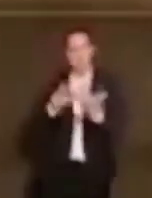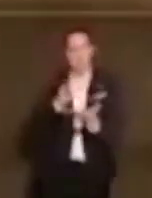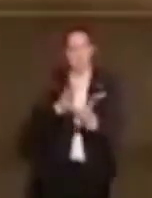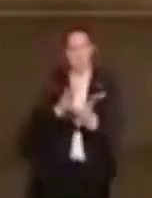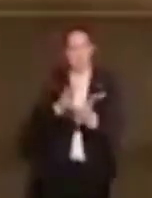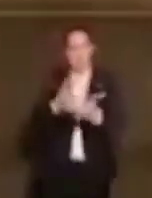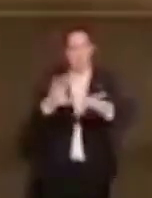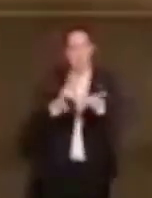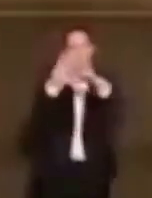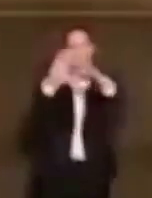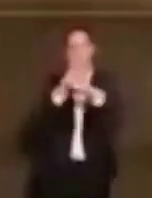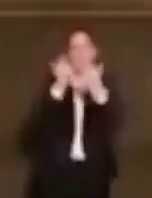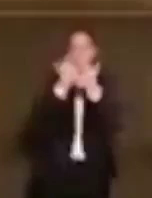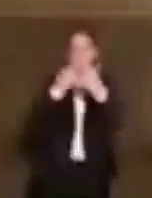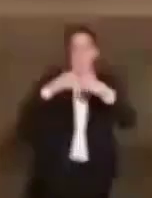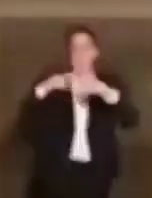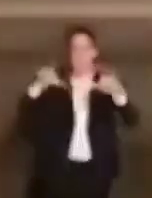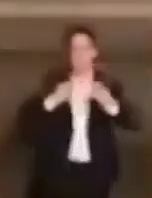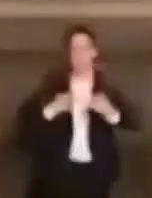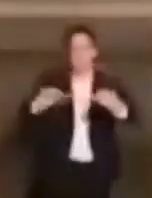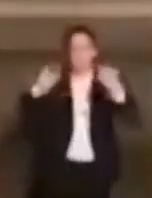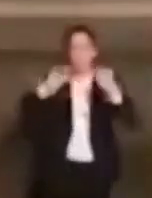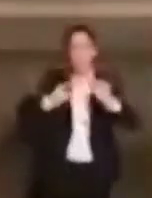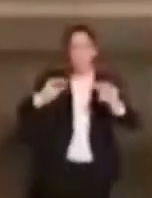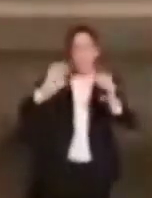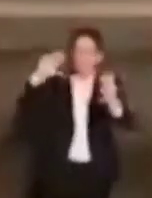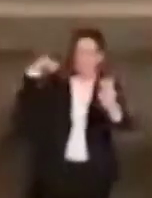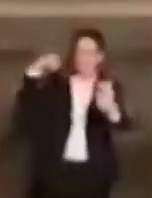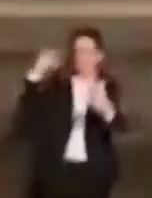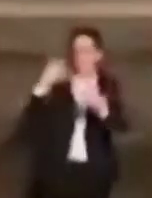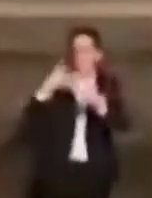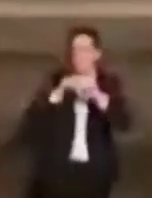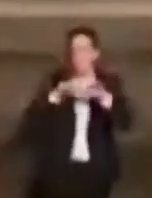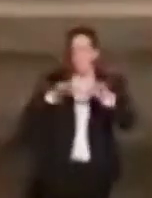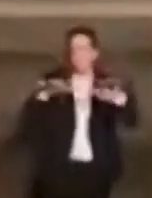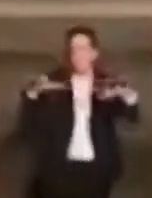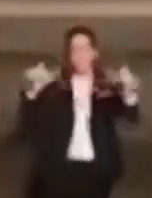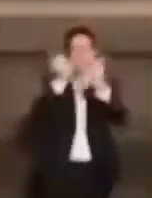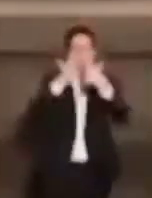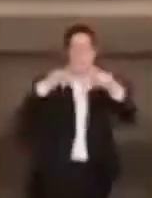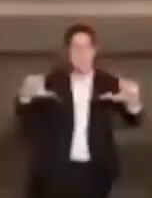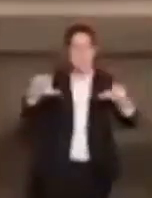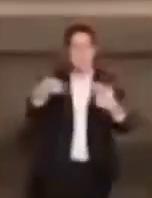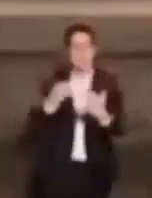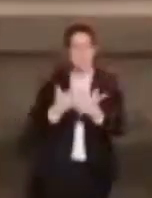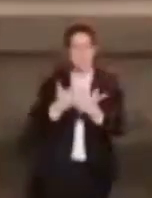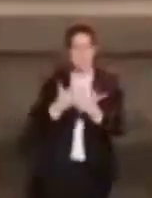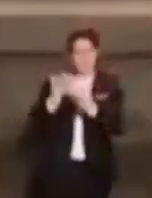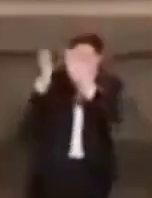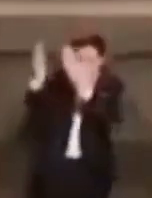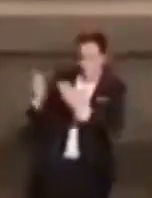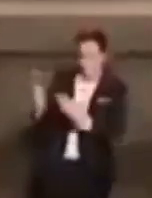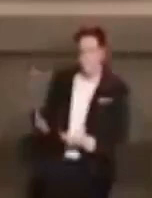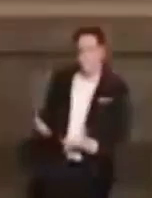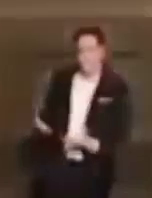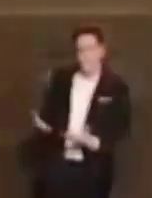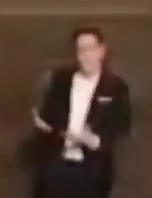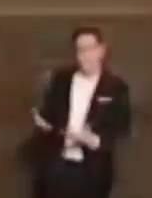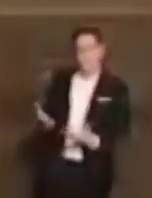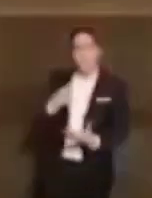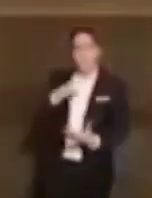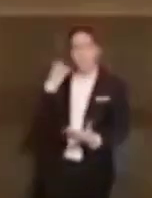و نفاق بس است. آقایان، این زن به پیامبر شما حمله می کرد. او